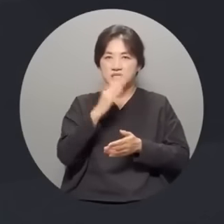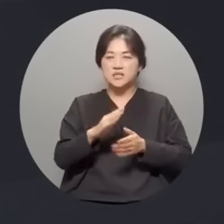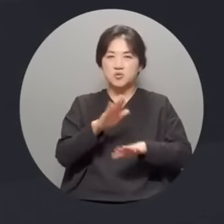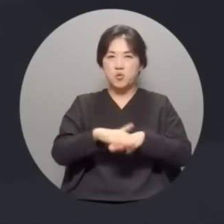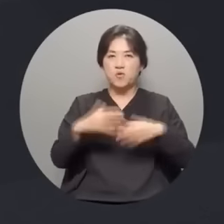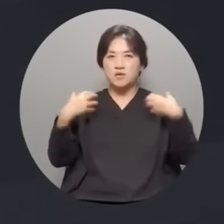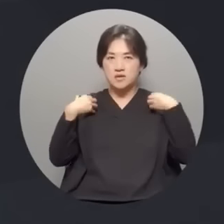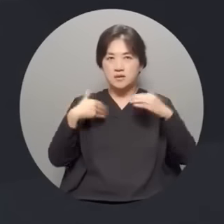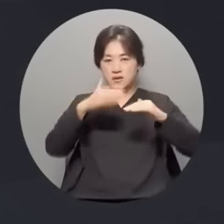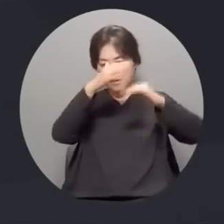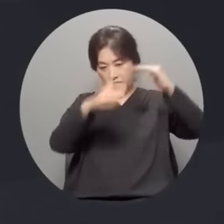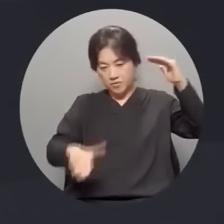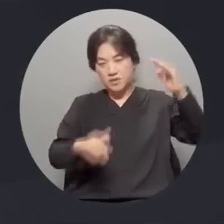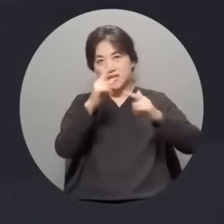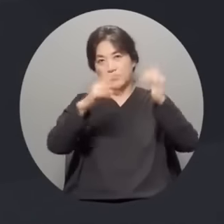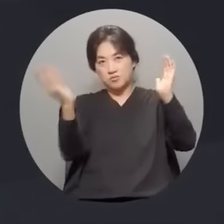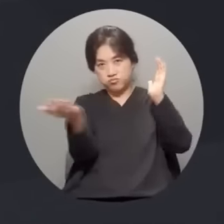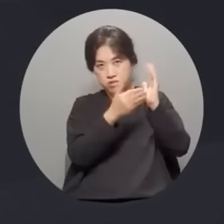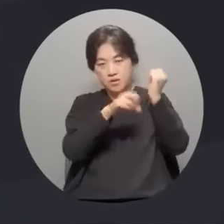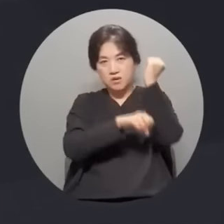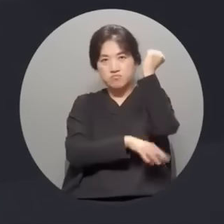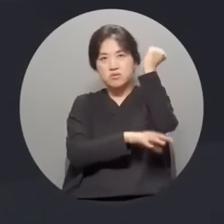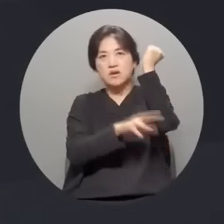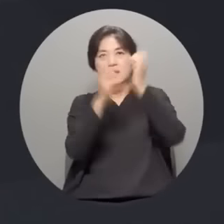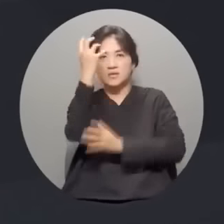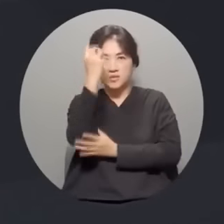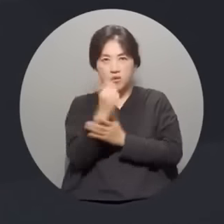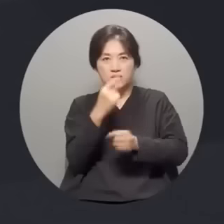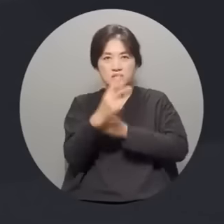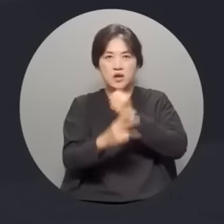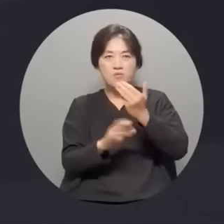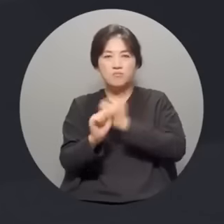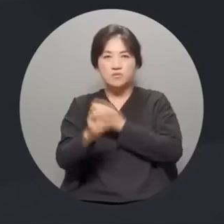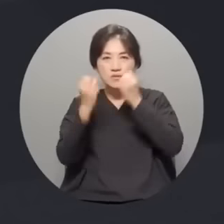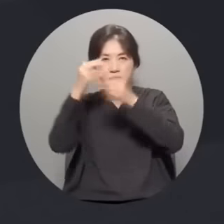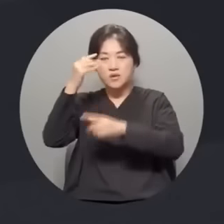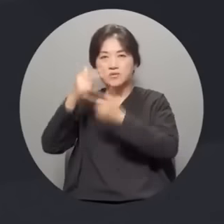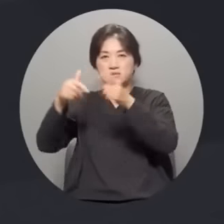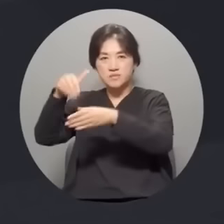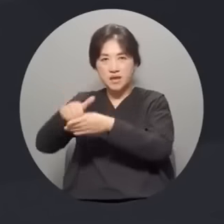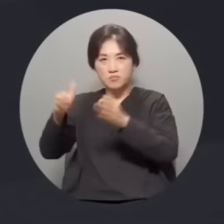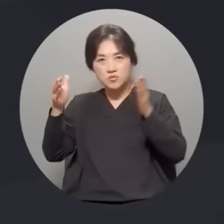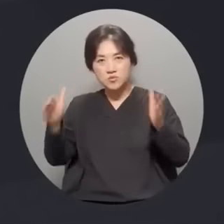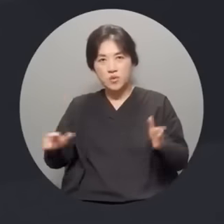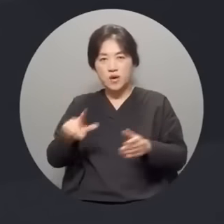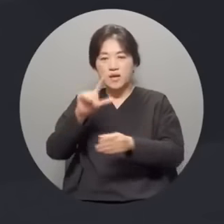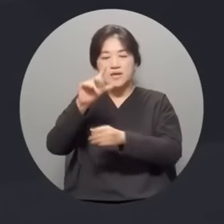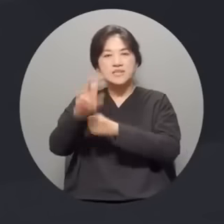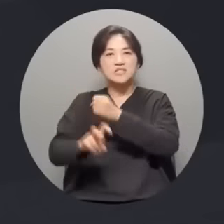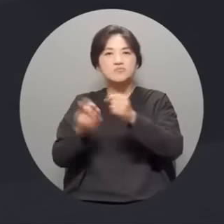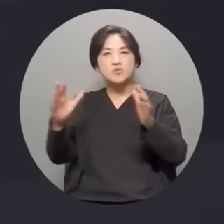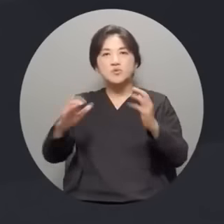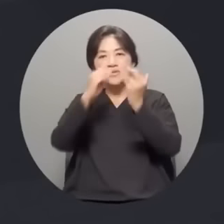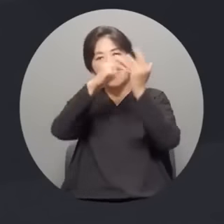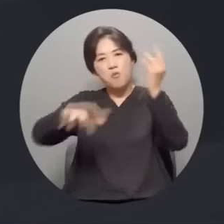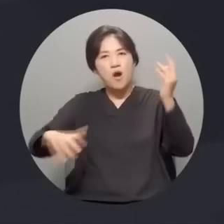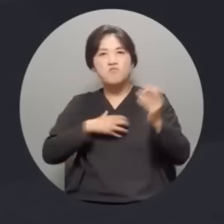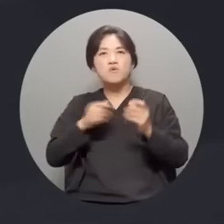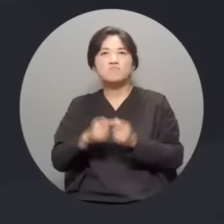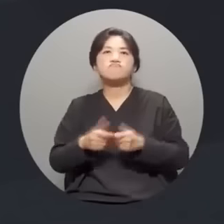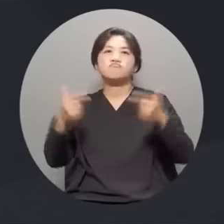경사지에서 나무등을 제거하면 뿌리가 썩는 3년 뒤부터 새로심은 나무가 클 때까지 대략 20년 동안 산사태 위험이